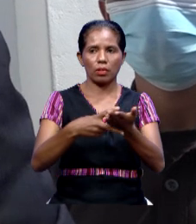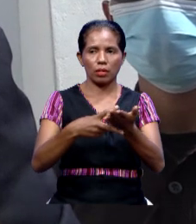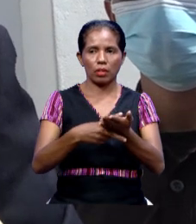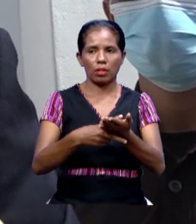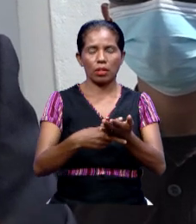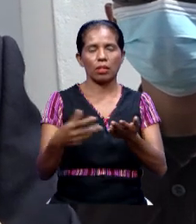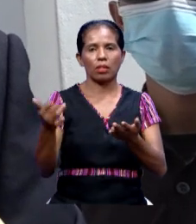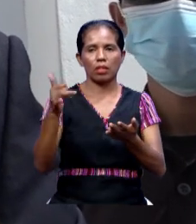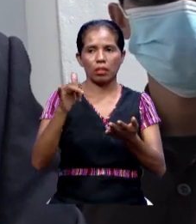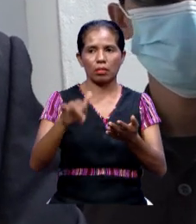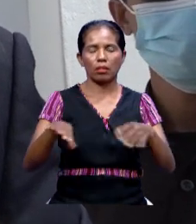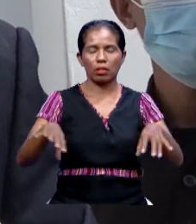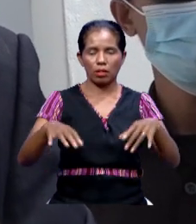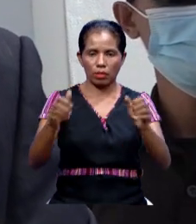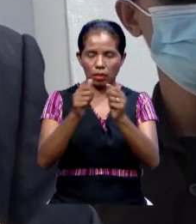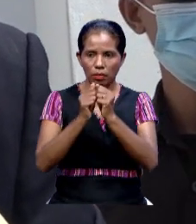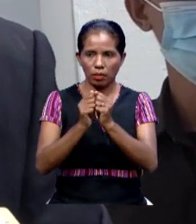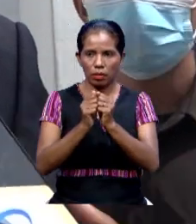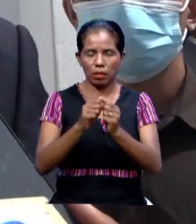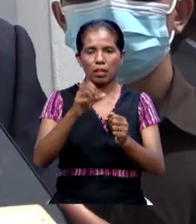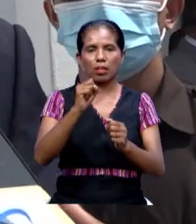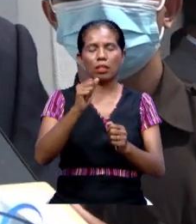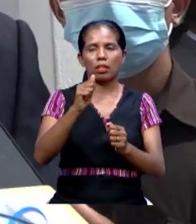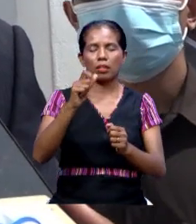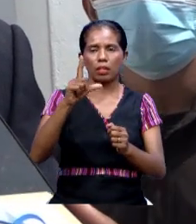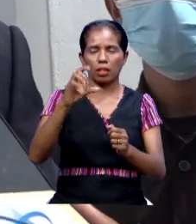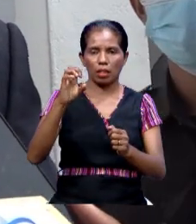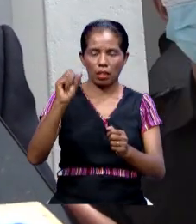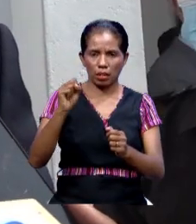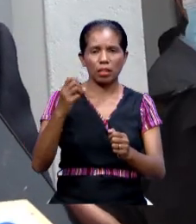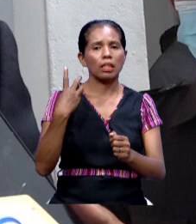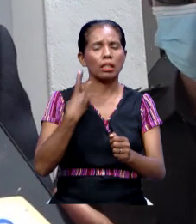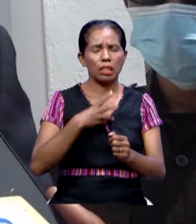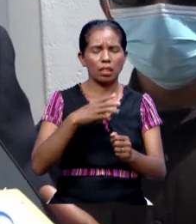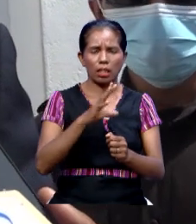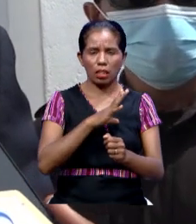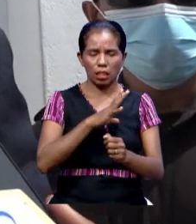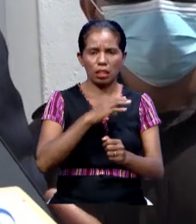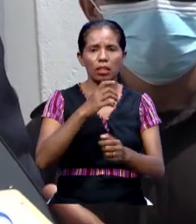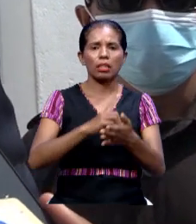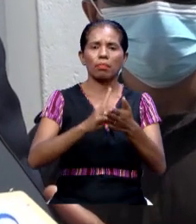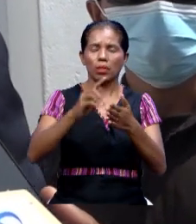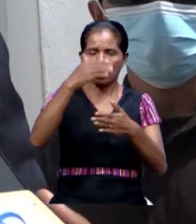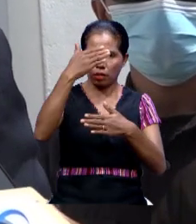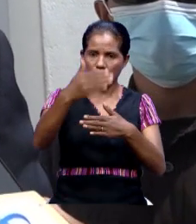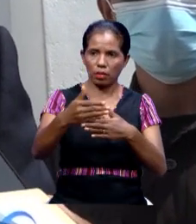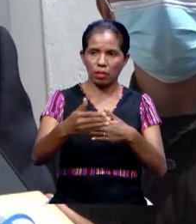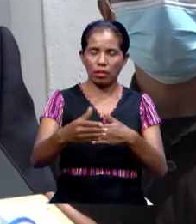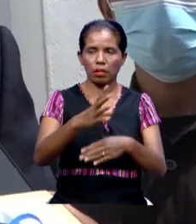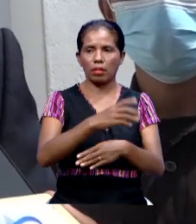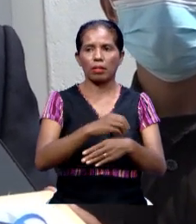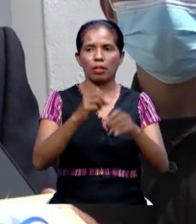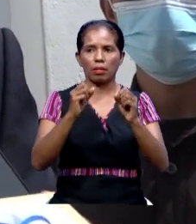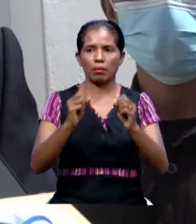ini servis suamu toko sales. Kita espera kata saya menawai aprojemento